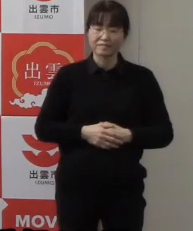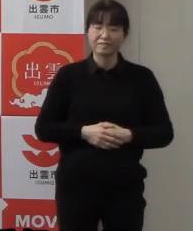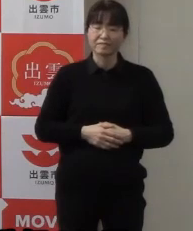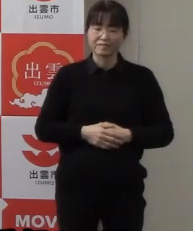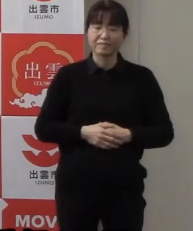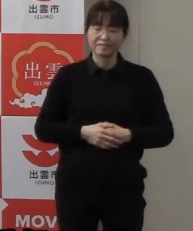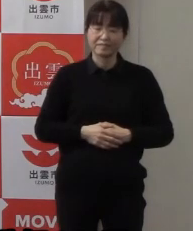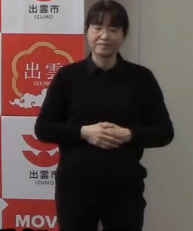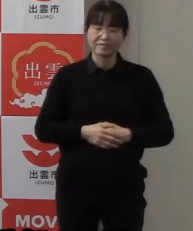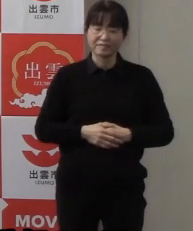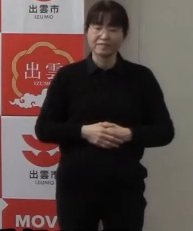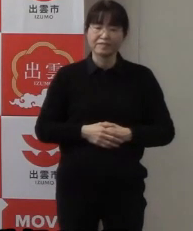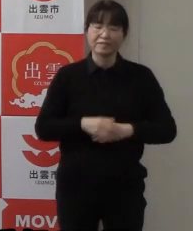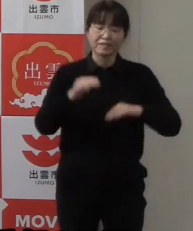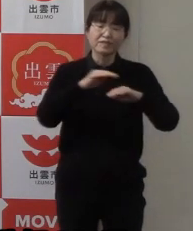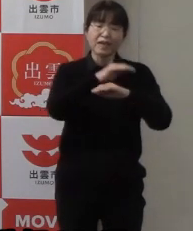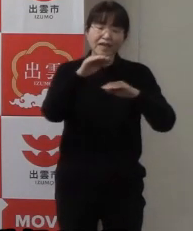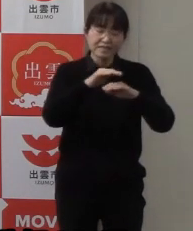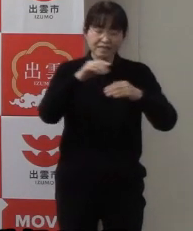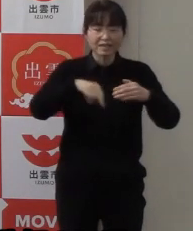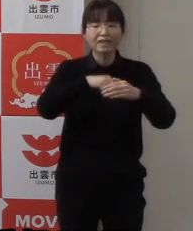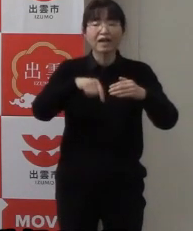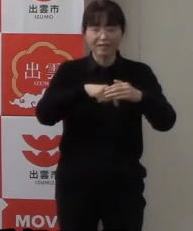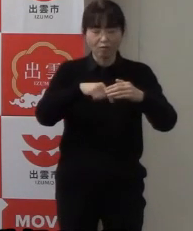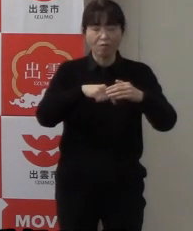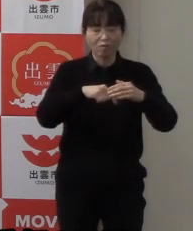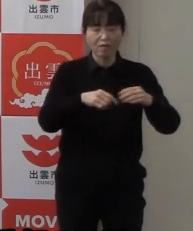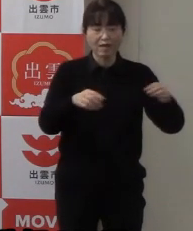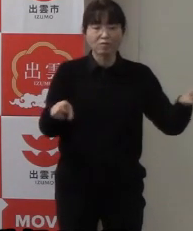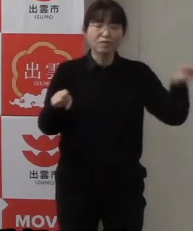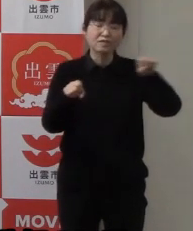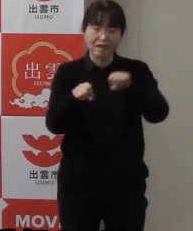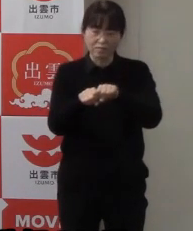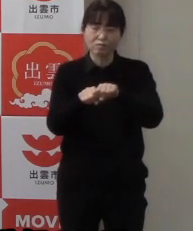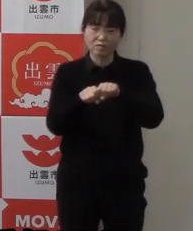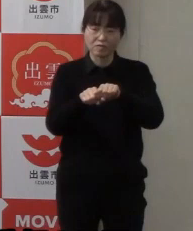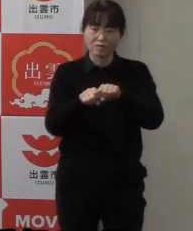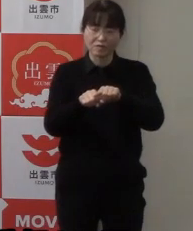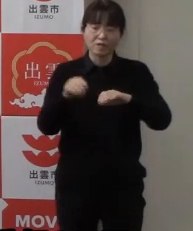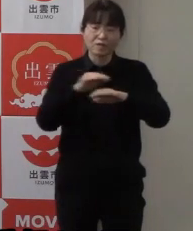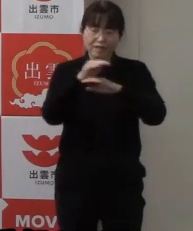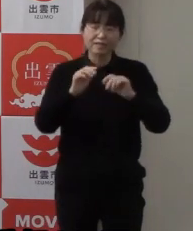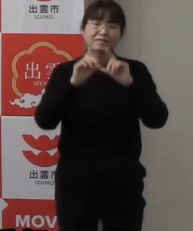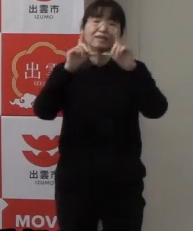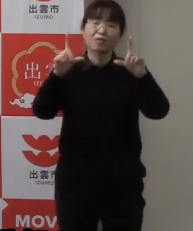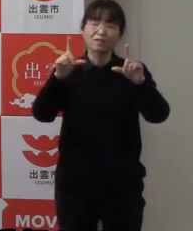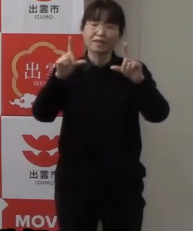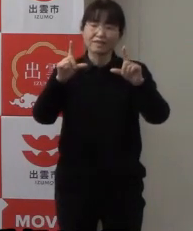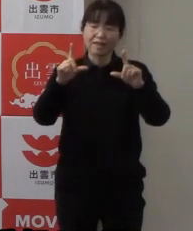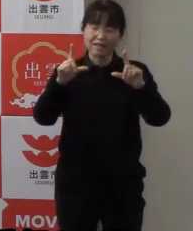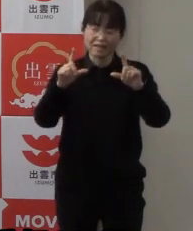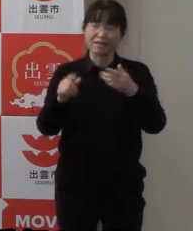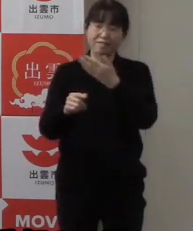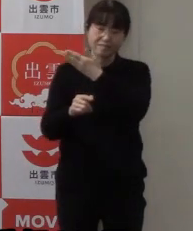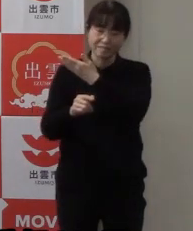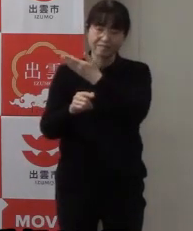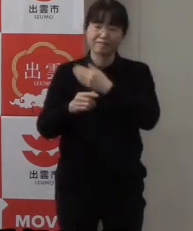要コンテンツへの誘導ということで、重要なお知らせの表示であります。あのこちらの方